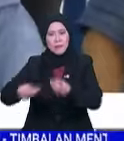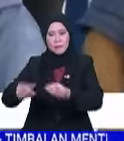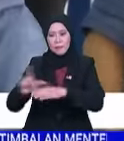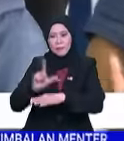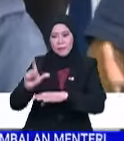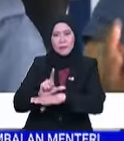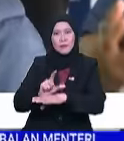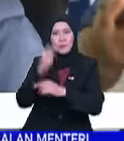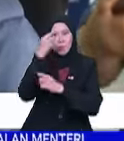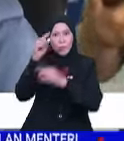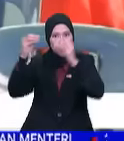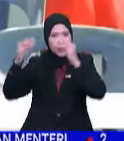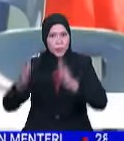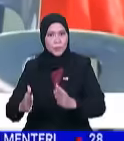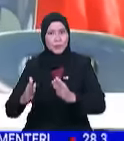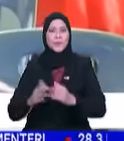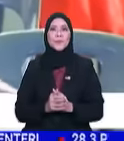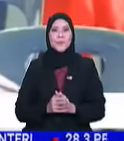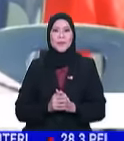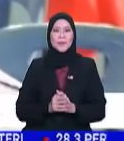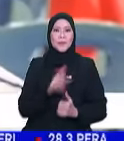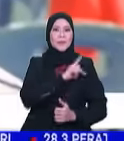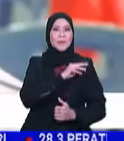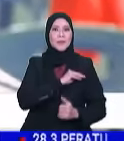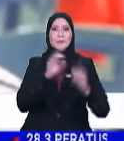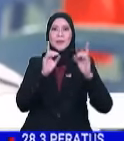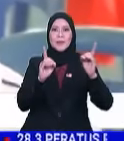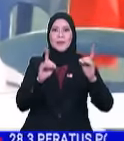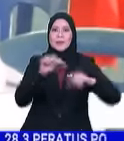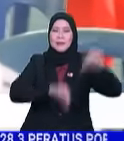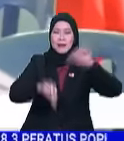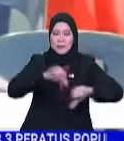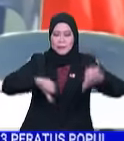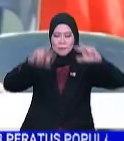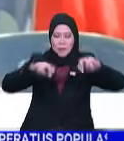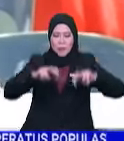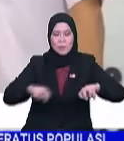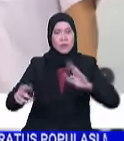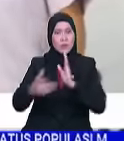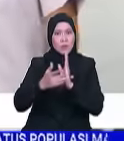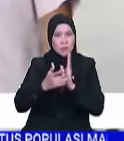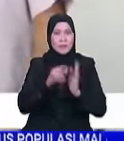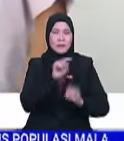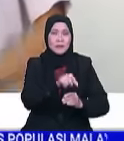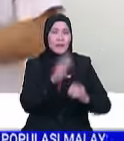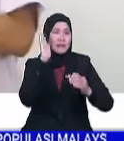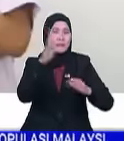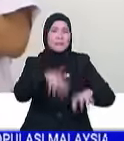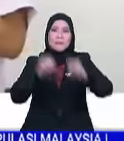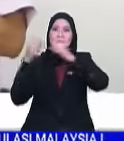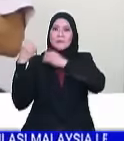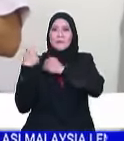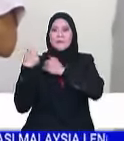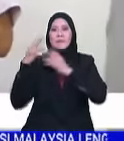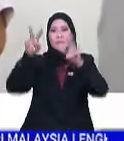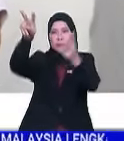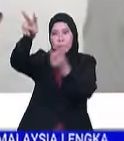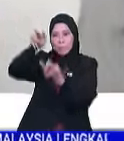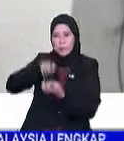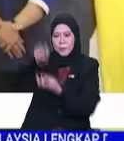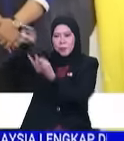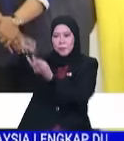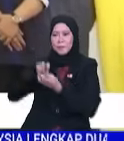latihan kepada para guru. Pihak Kementerian Pendidikan, Sains dan Penyelidikan Teknologi pula akan berfungsi menyedia dan memuat naik